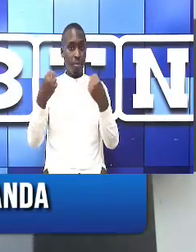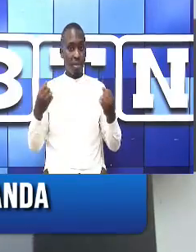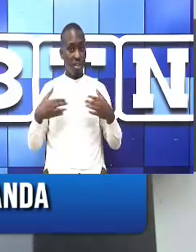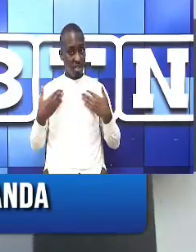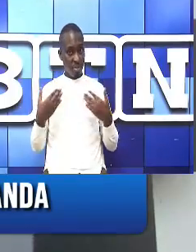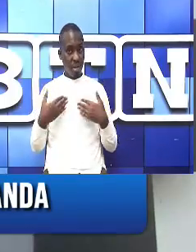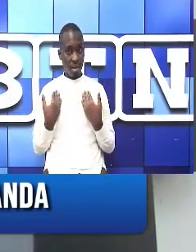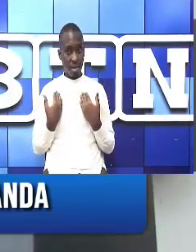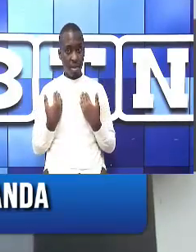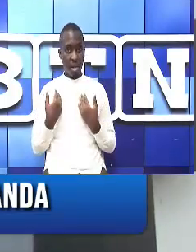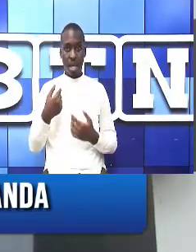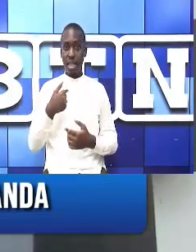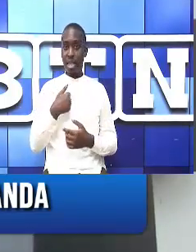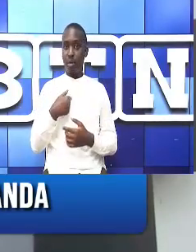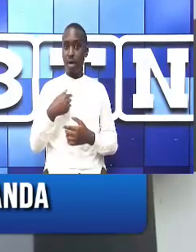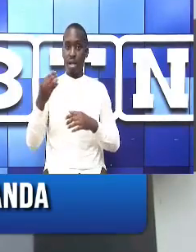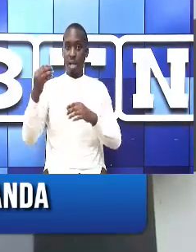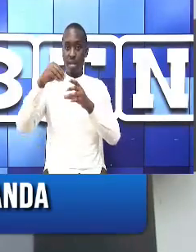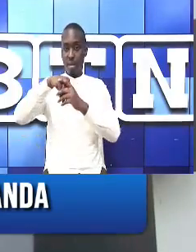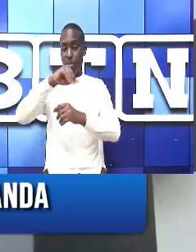batabyishimiye njye